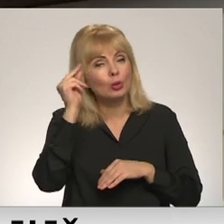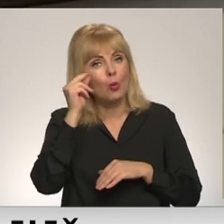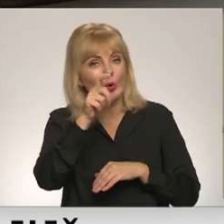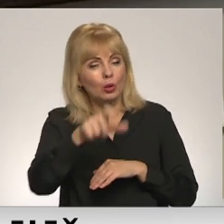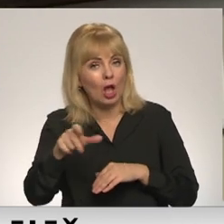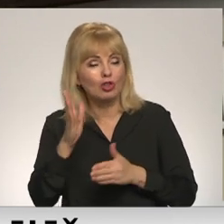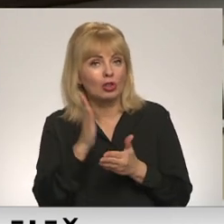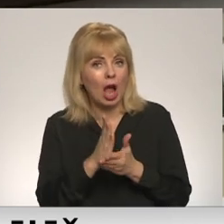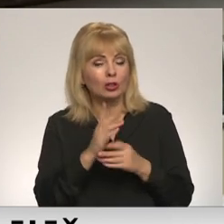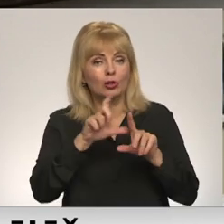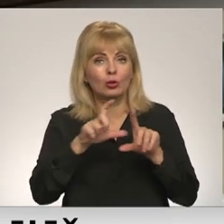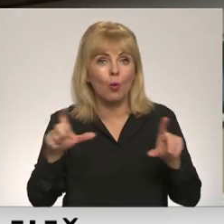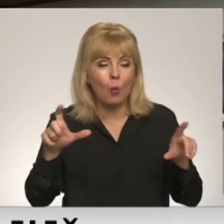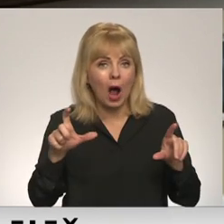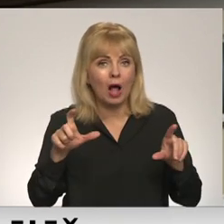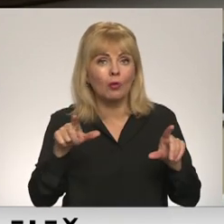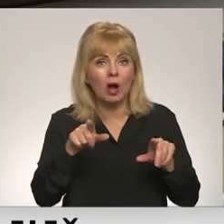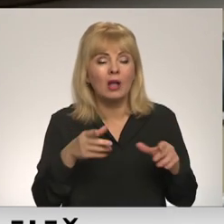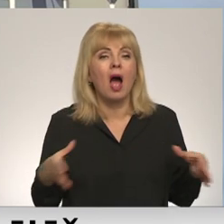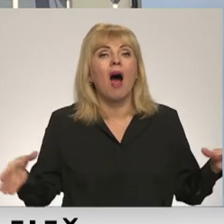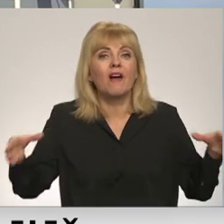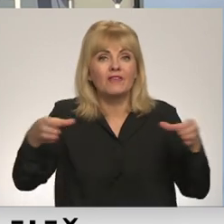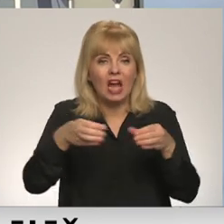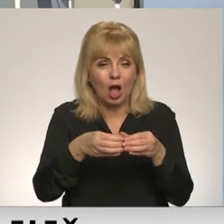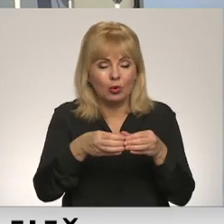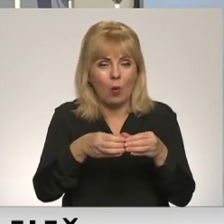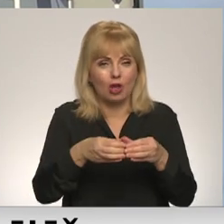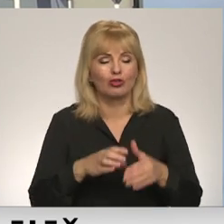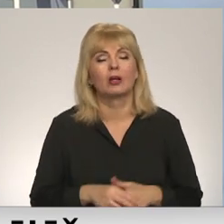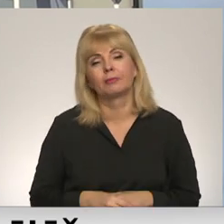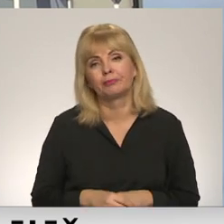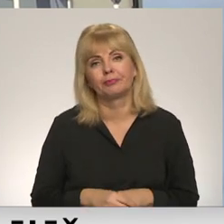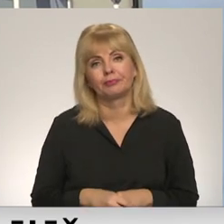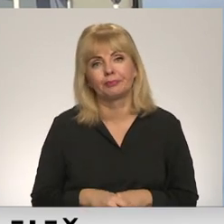nenotiktu augstskolu konsolidācija jeb apvienošana. Laura Jansone, Vidzemes televīzija.